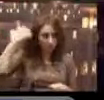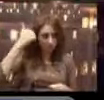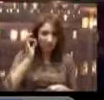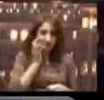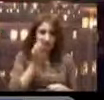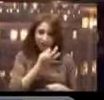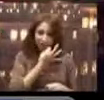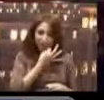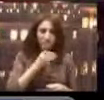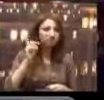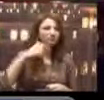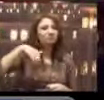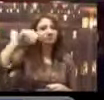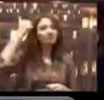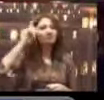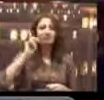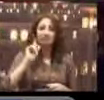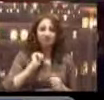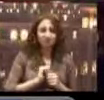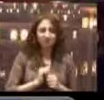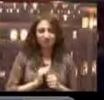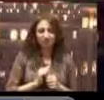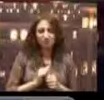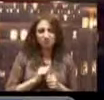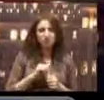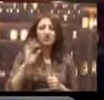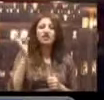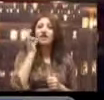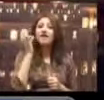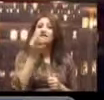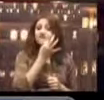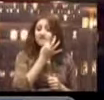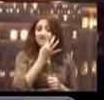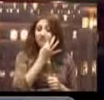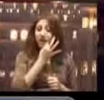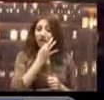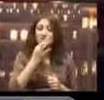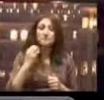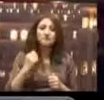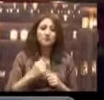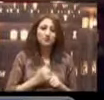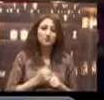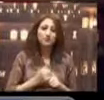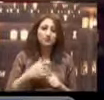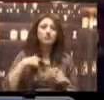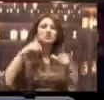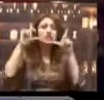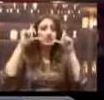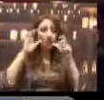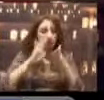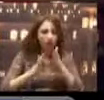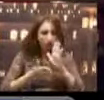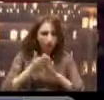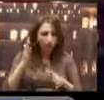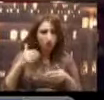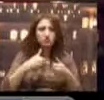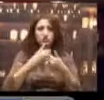نجح جدا. لا الفيلم ده كان له ظروف خاصه خليني اقول. احنا الفيلم ده عملناه وصورناه وكان جاهز